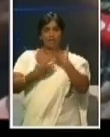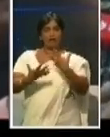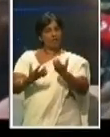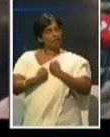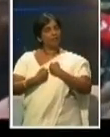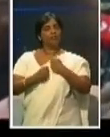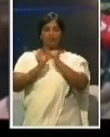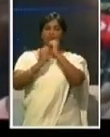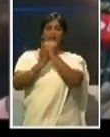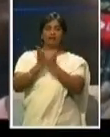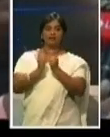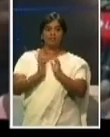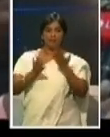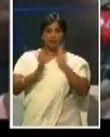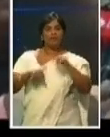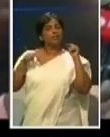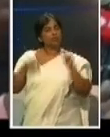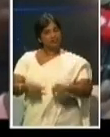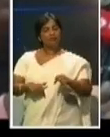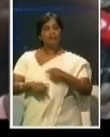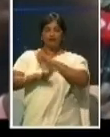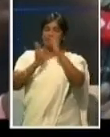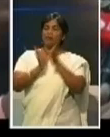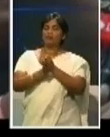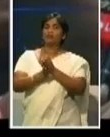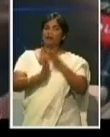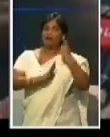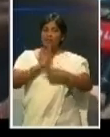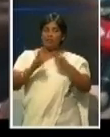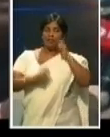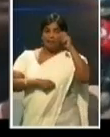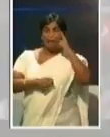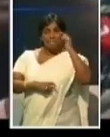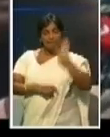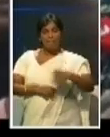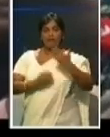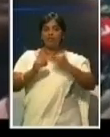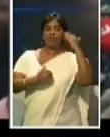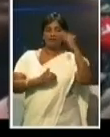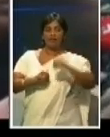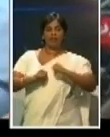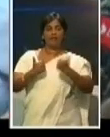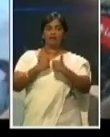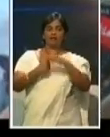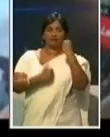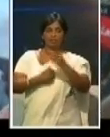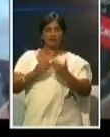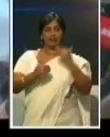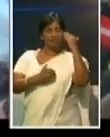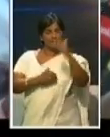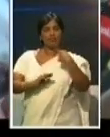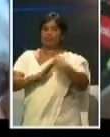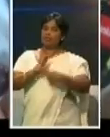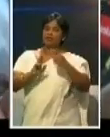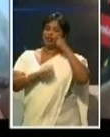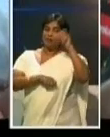තිබුණ වැඩපිළිවෙල අපි ක්‍රියාත්මක කළා. දැන් තියෙන්නේ ඊරුදනාටම එකතු වෙලා රටේ ජනතාව ප්‍රාර්ථනා කරපු ඒ අනාගතය උන්ට හදලා දෙන එක. ඉදිරියේදී